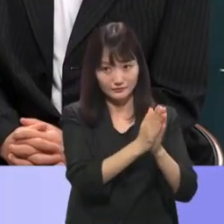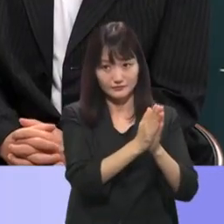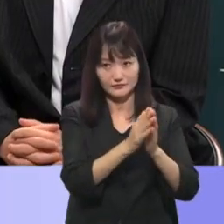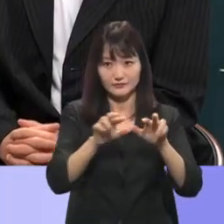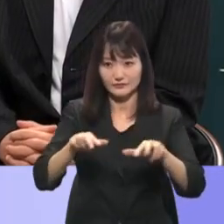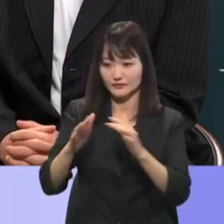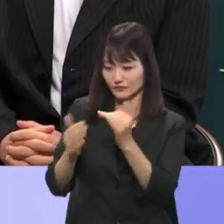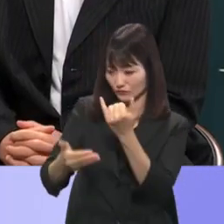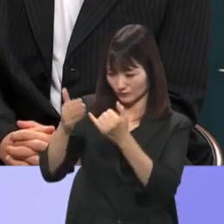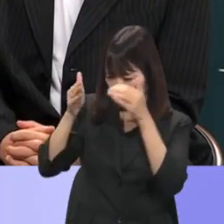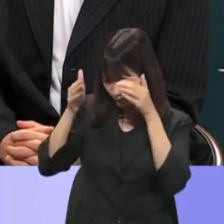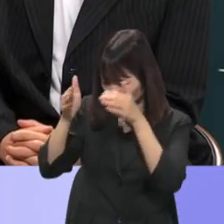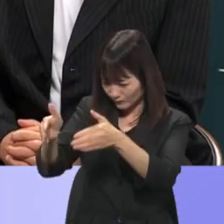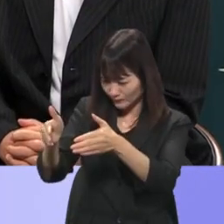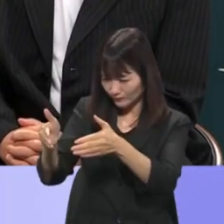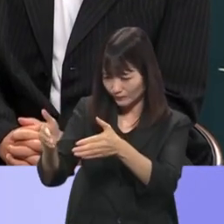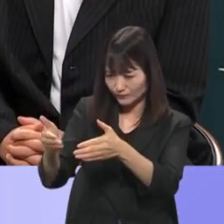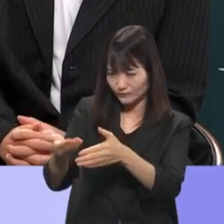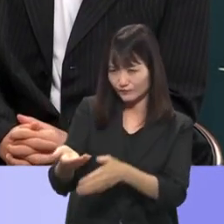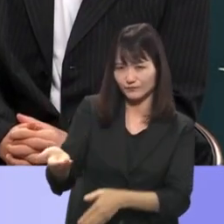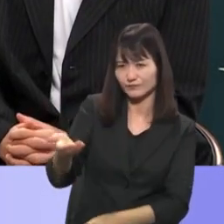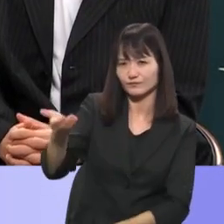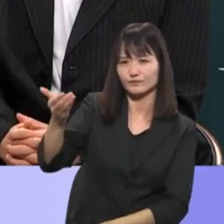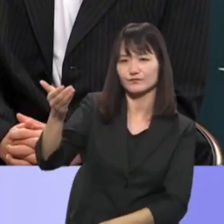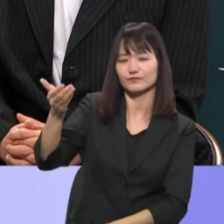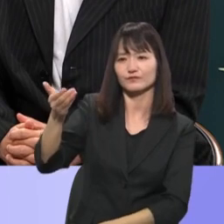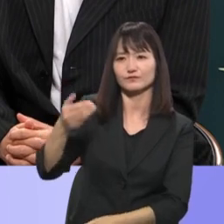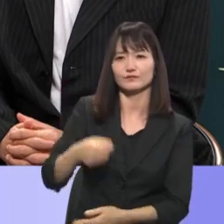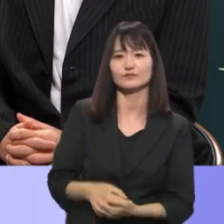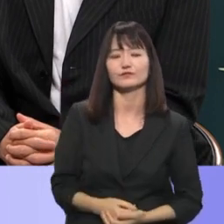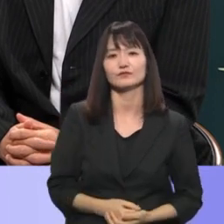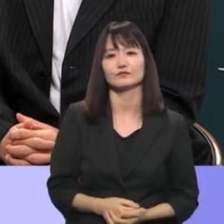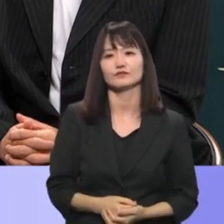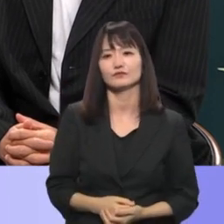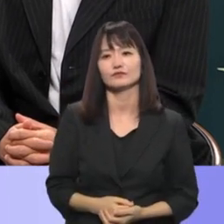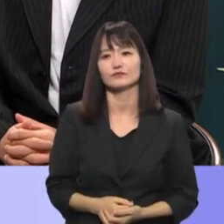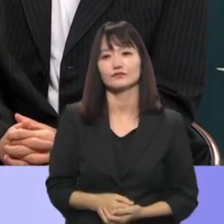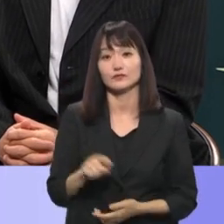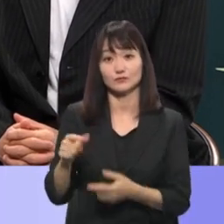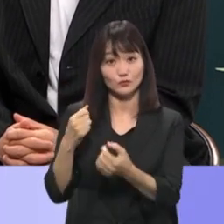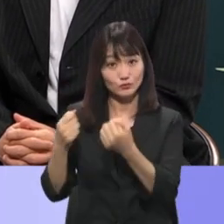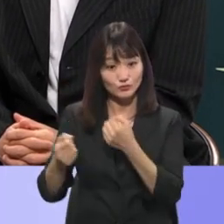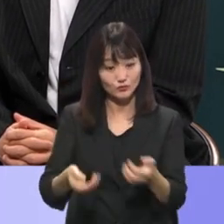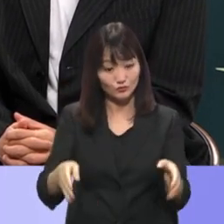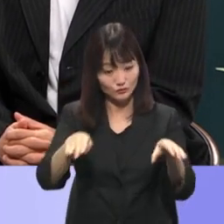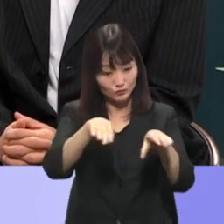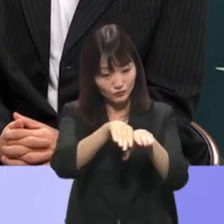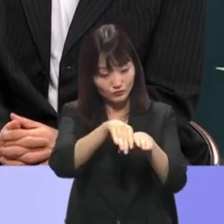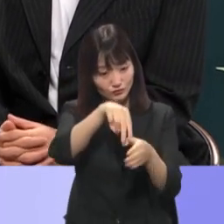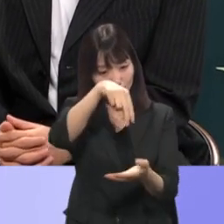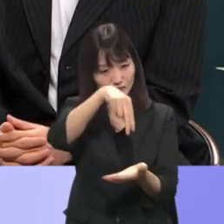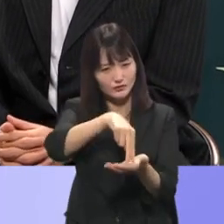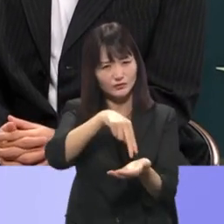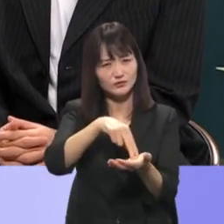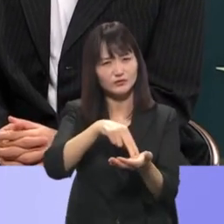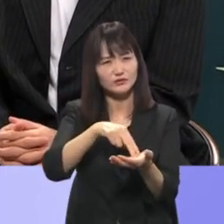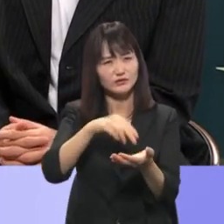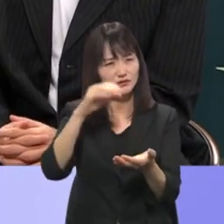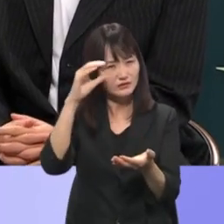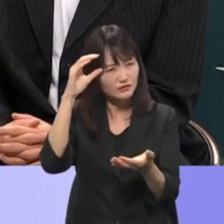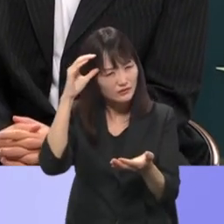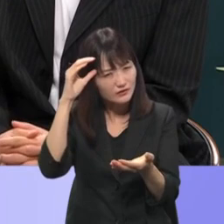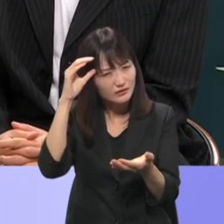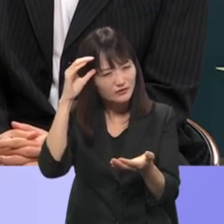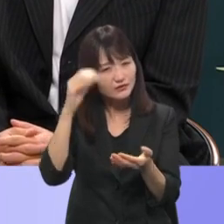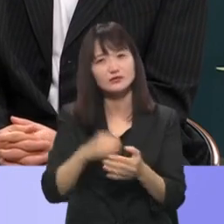됐는데 그럼에도 불구하고 또 무대를 굉장히 서고 싶어 한다고 제가 들었거든요 유튜브랑 무대가